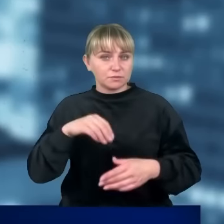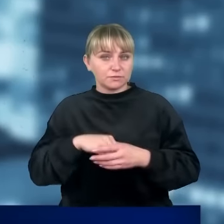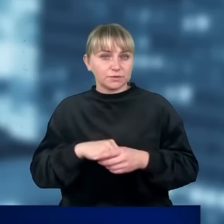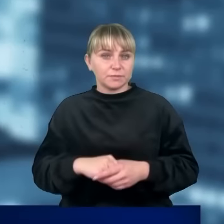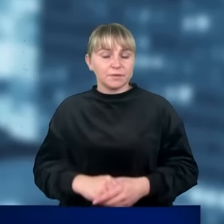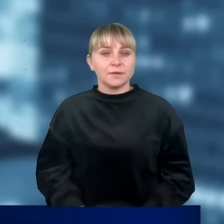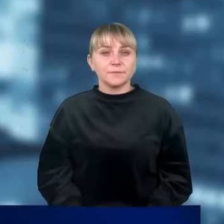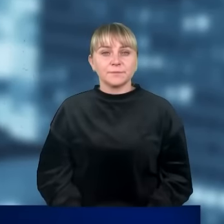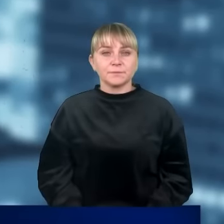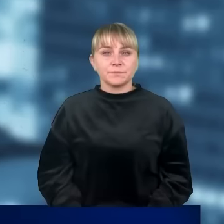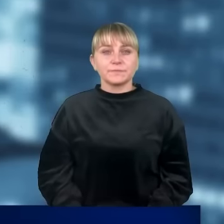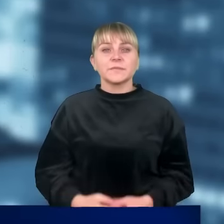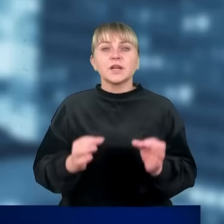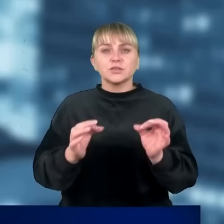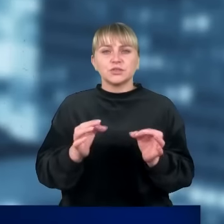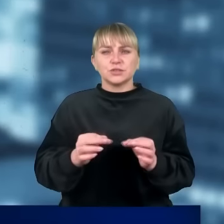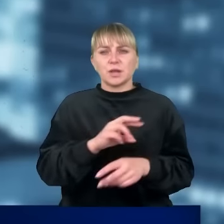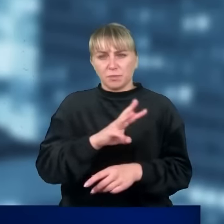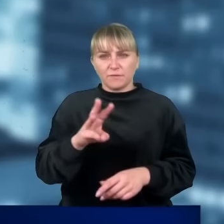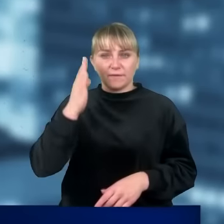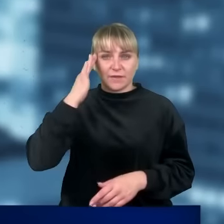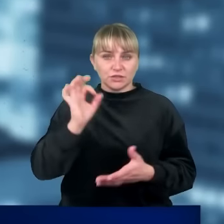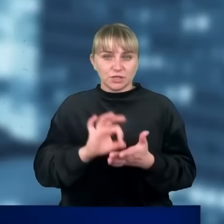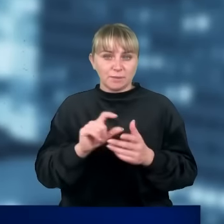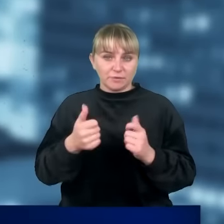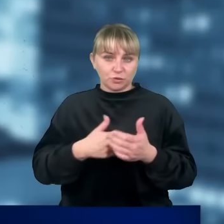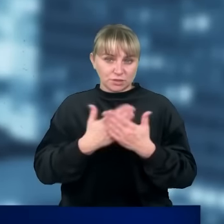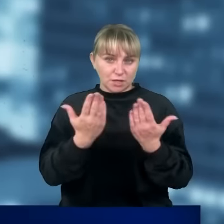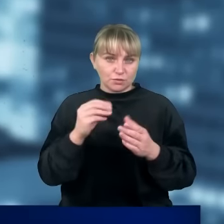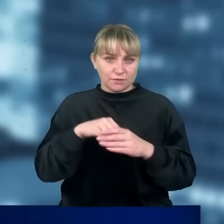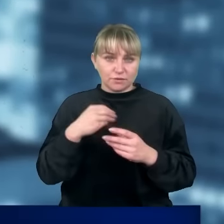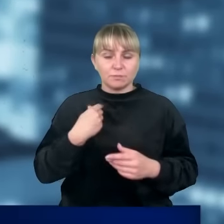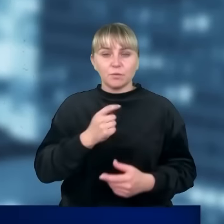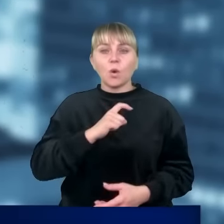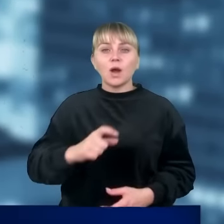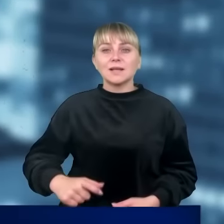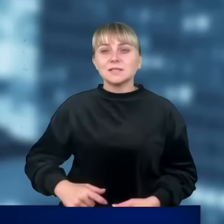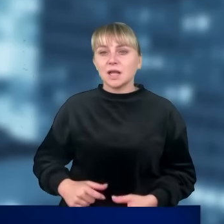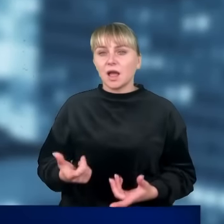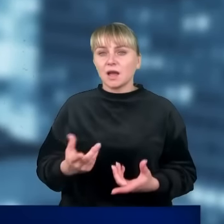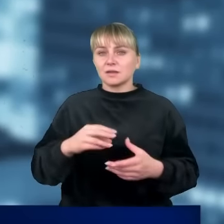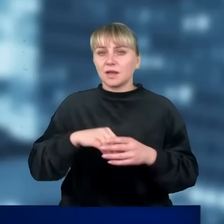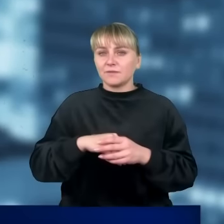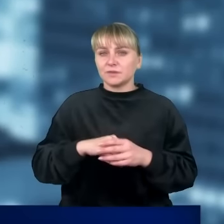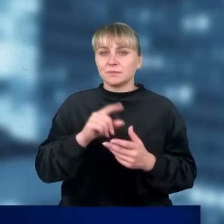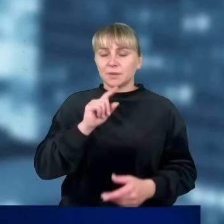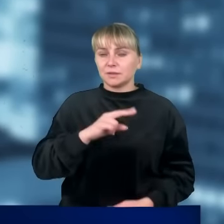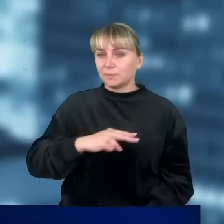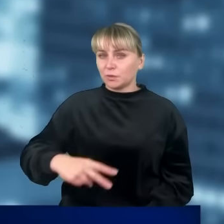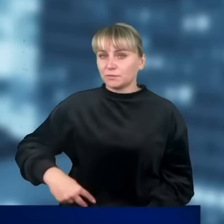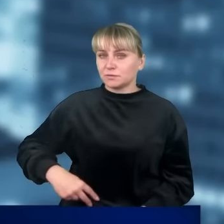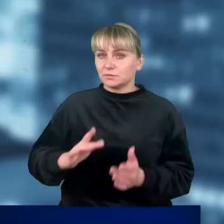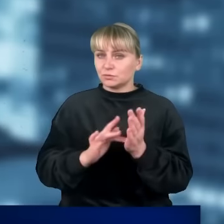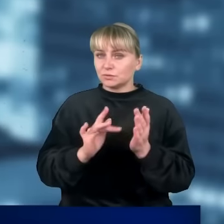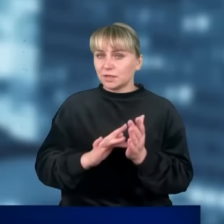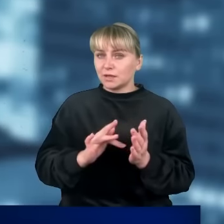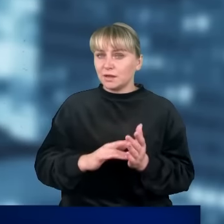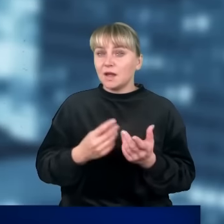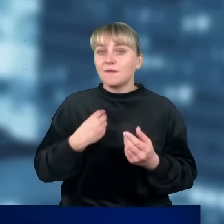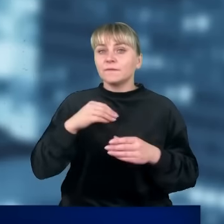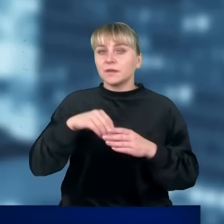też Państwo wiedzą, bo przecież o tym mówiliśmy cały dzień przed Kancelarią Prezesa Rady Ministrów, naszego pana premiera, profesora Tuska. Odbyła się